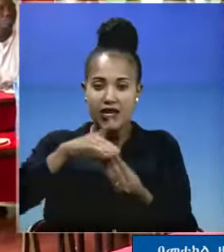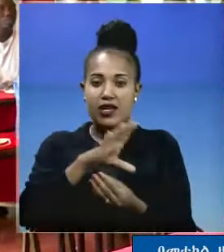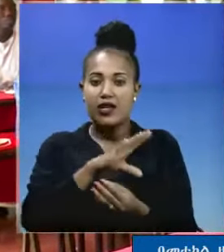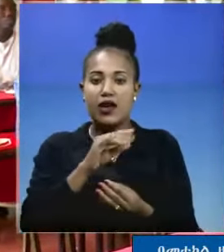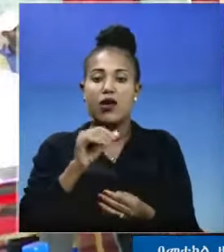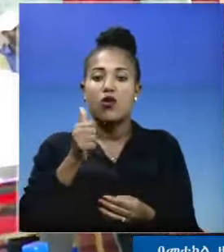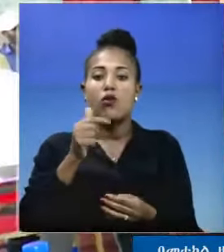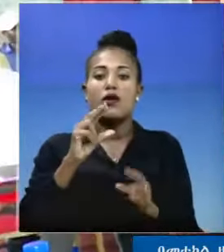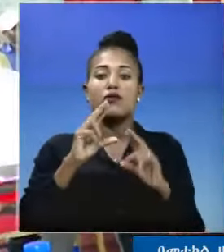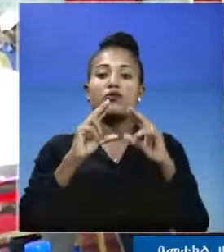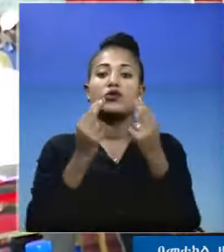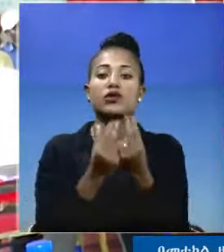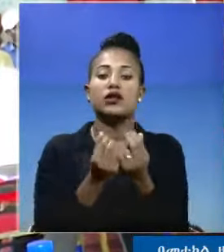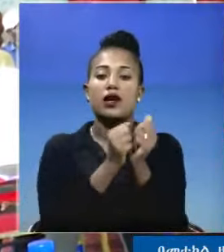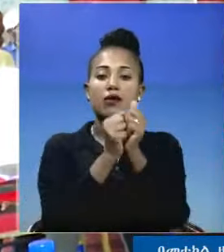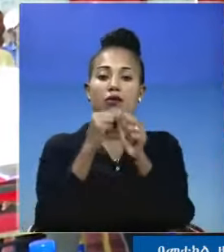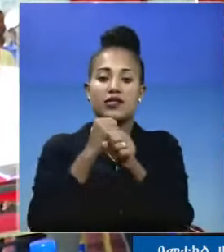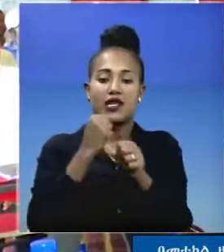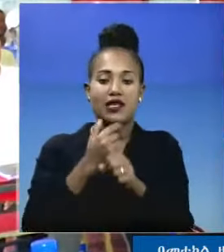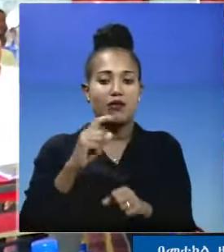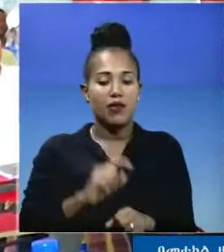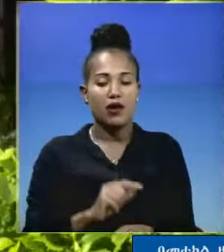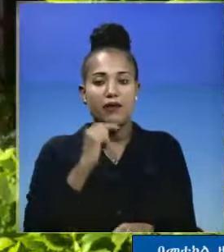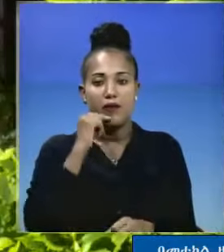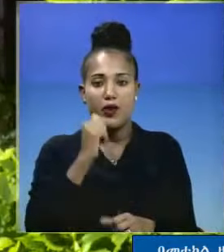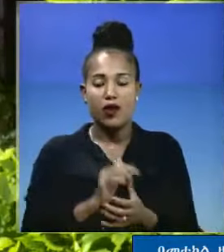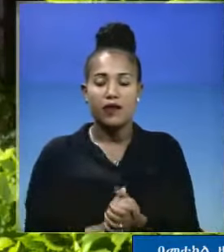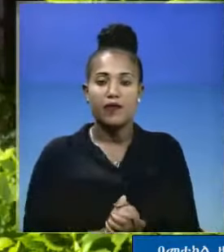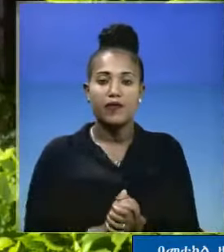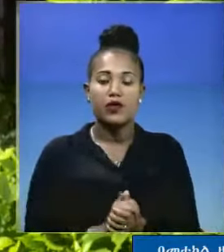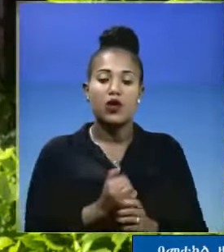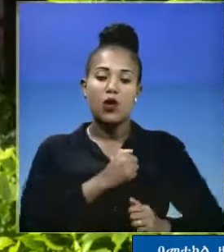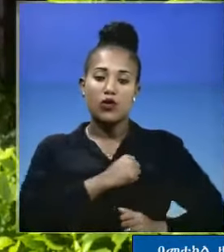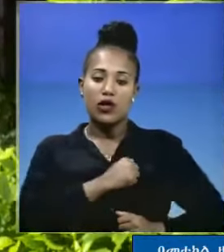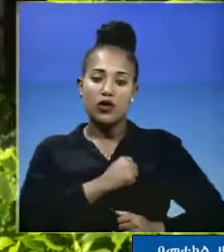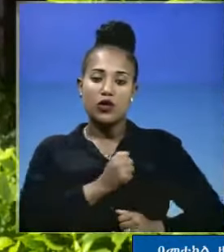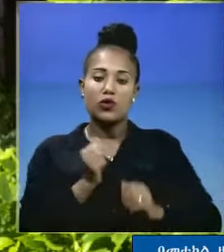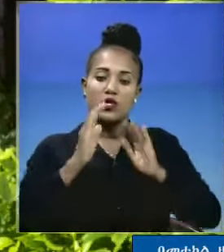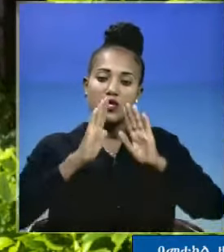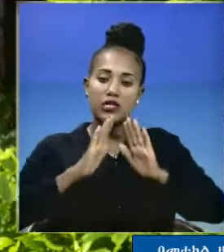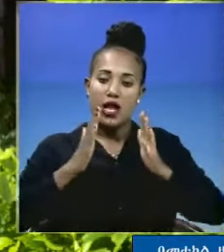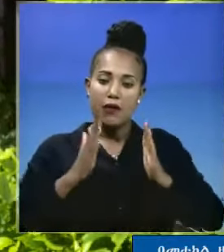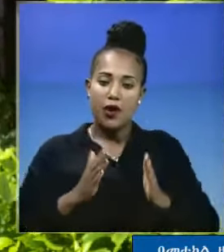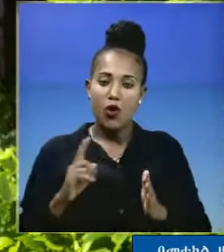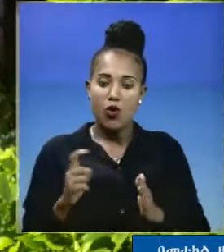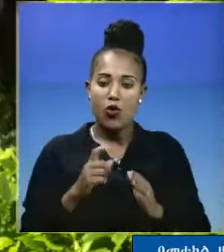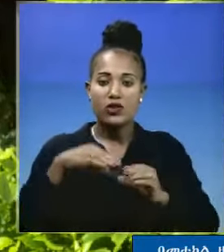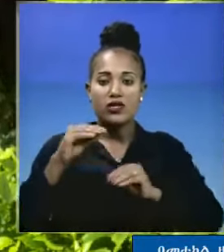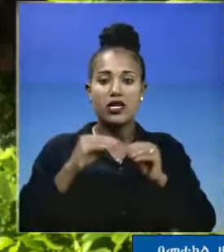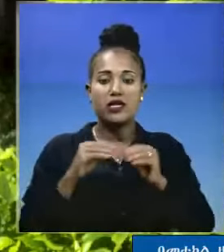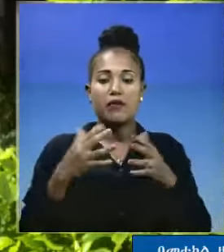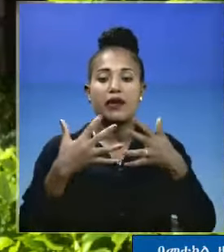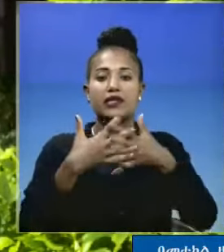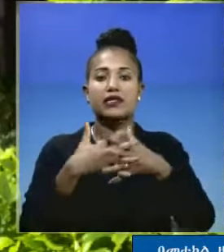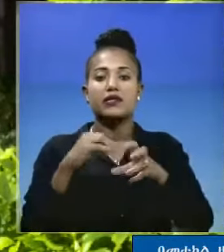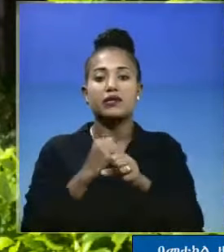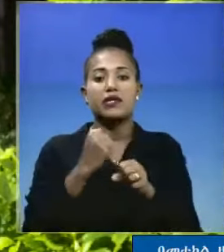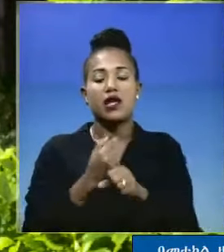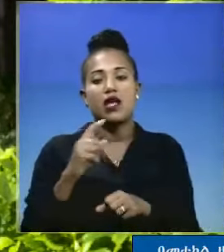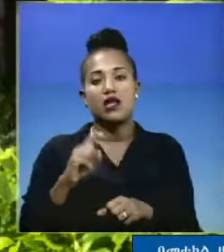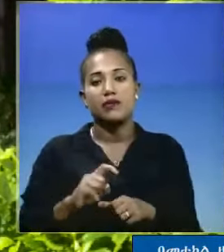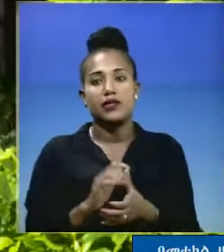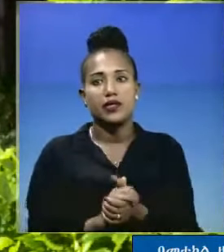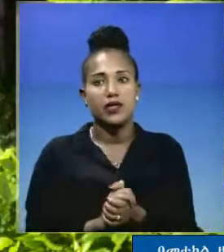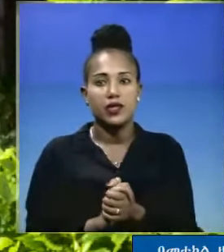ጉምዝ ክልልና ከኮማንድ ፖስቱ ጋር አብሮ መስራት ይገባዋል ብለዋል። ወታደራዊም ሰላማዊ ሆነውም እንቅስቃሴ በቅንጅት